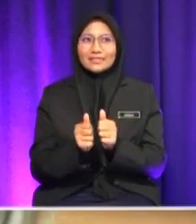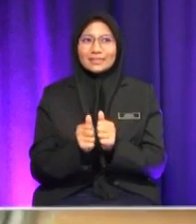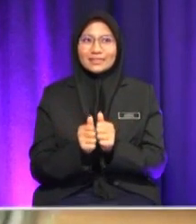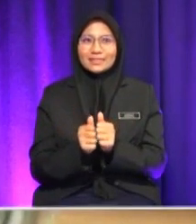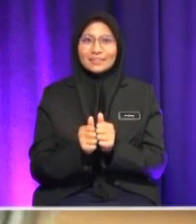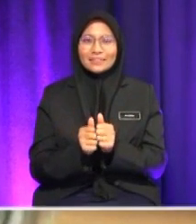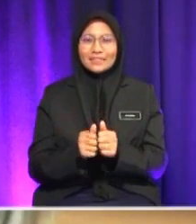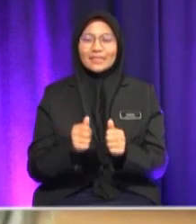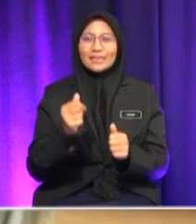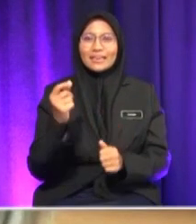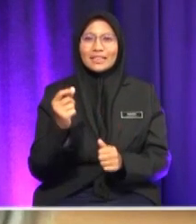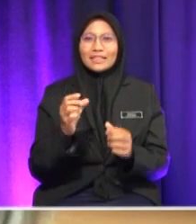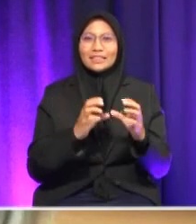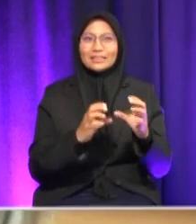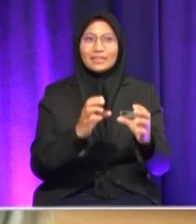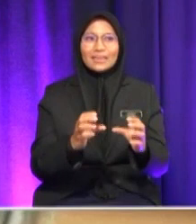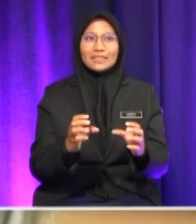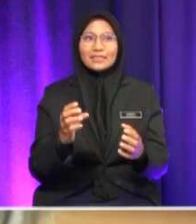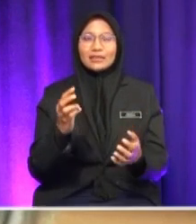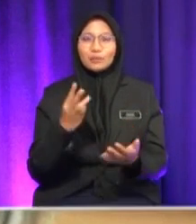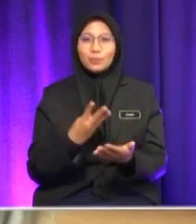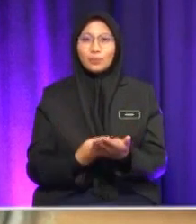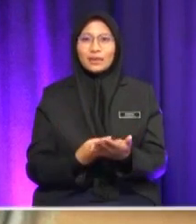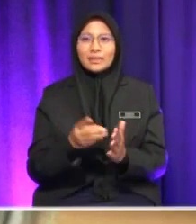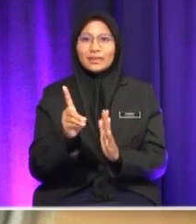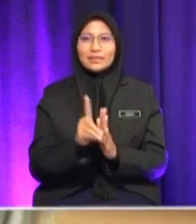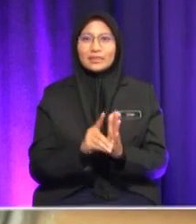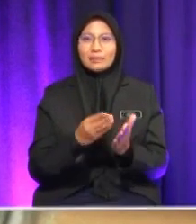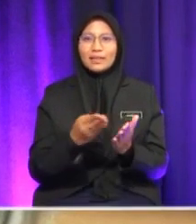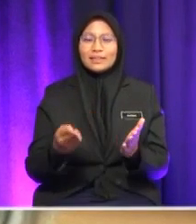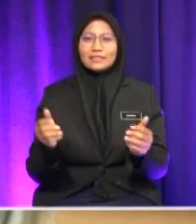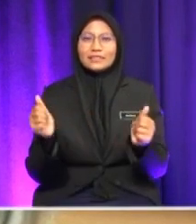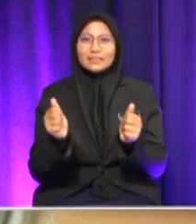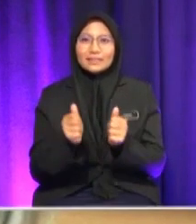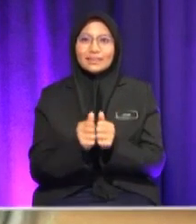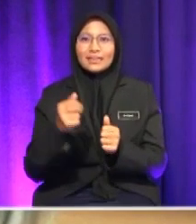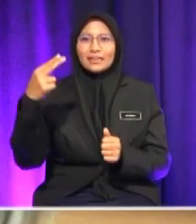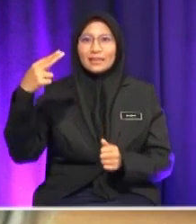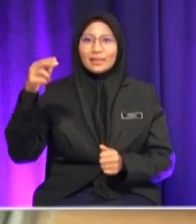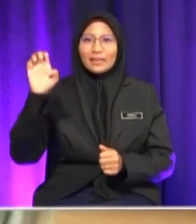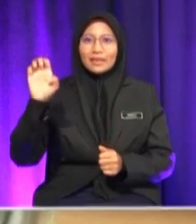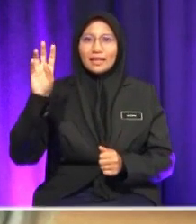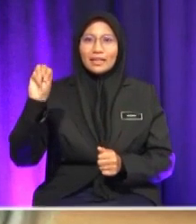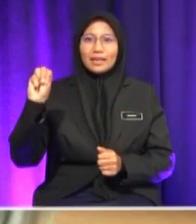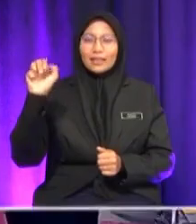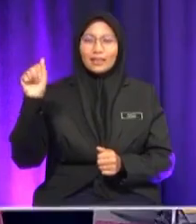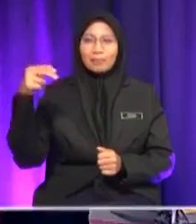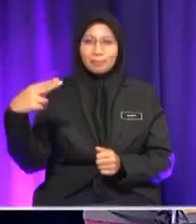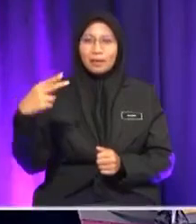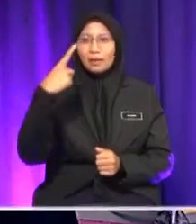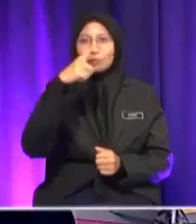wang dibelanjakan dan diuruskan dengan berhemah untuk mendapatkan sesuatu